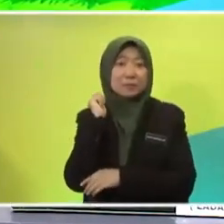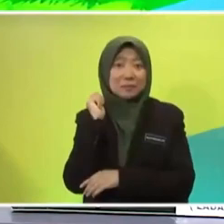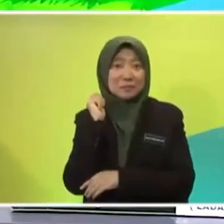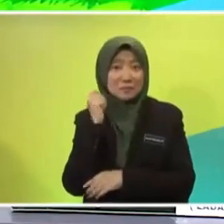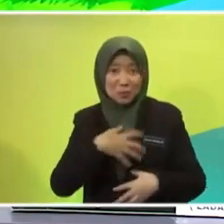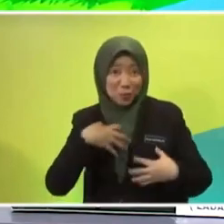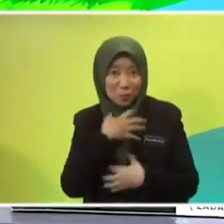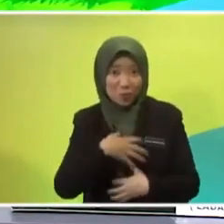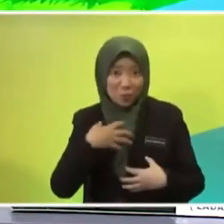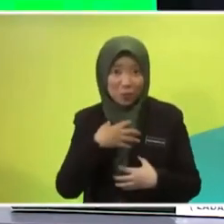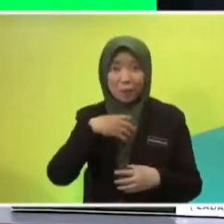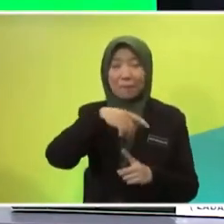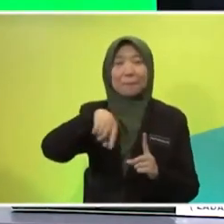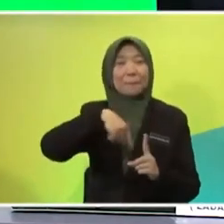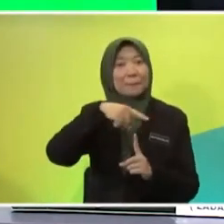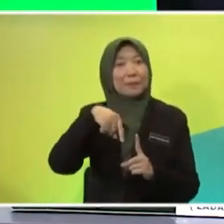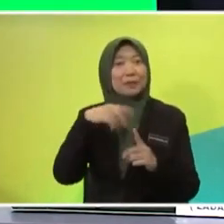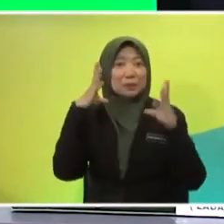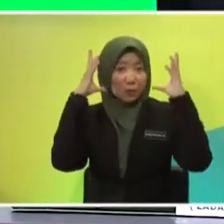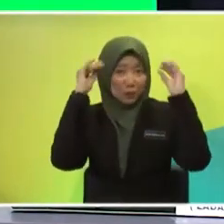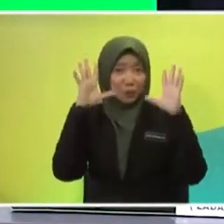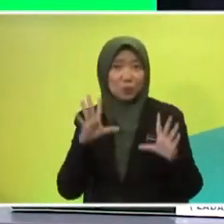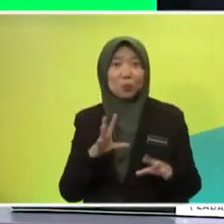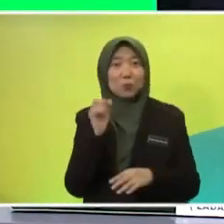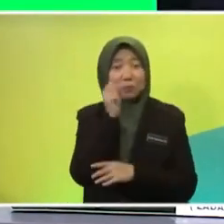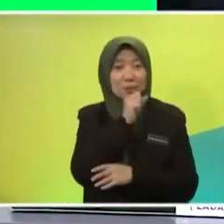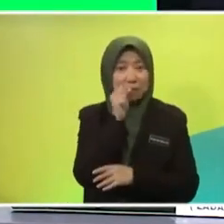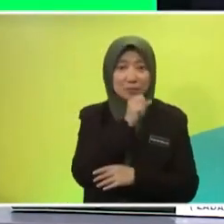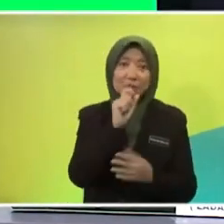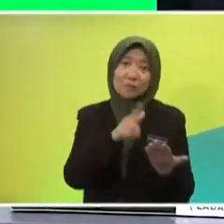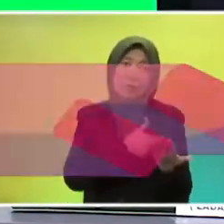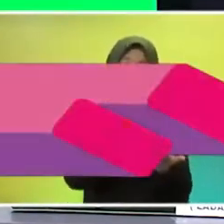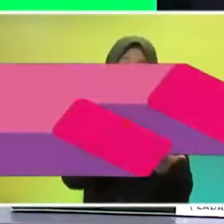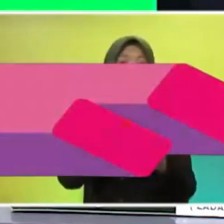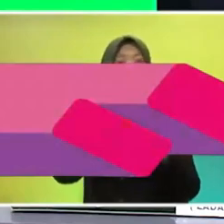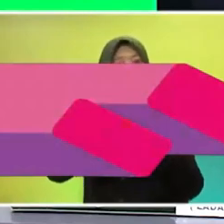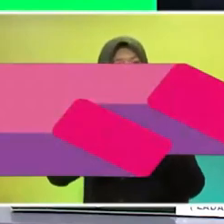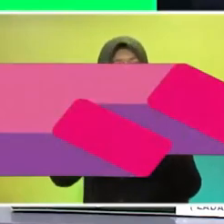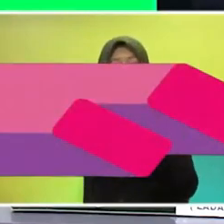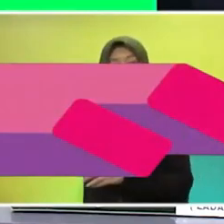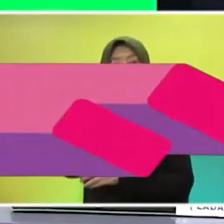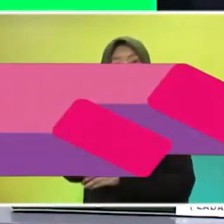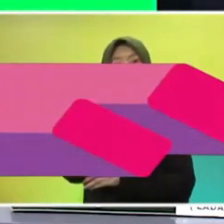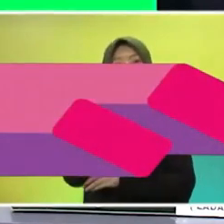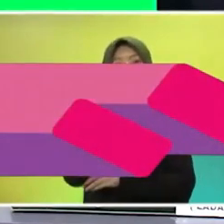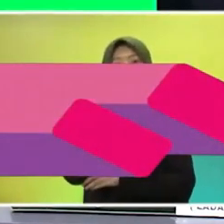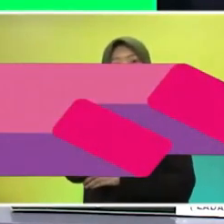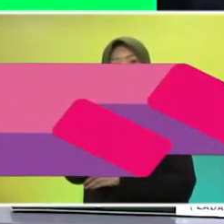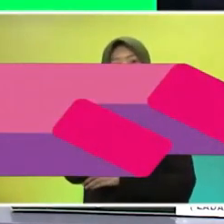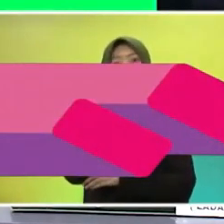bila mendengar cikgu-cikgu kita menyampaikan lagu berkenaan dengan Pak Mamat Ada Ladang. Ini